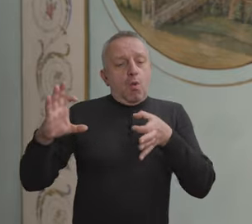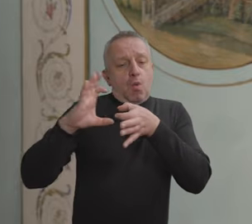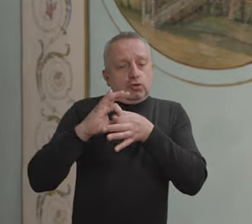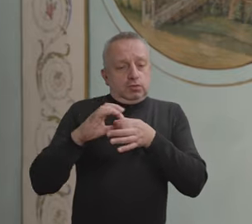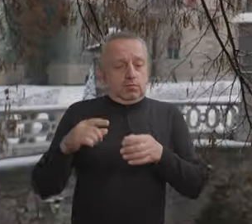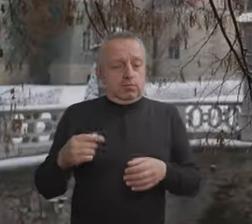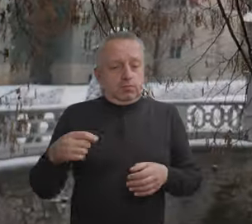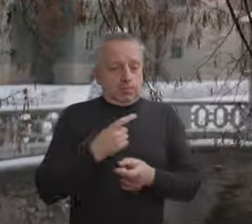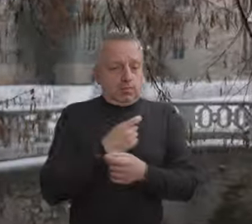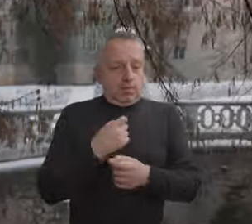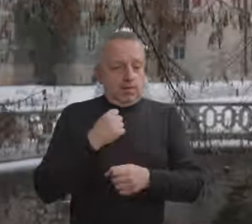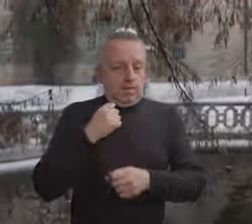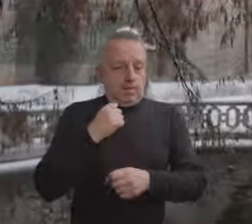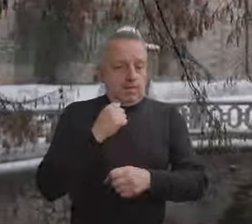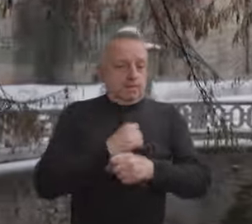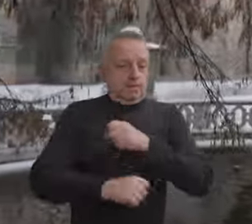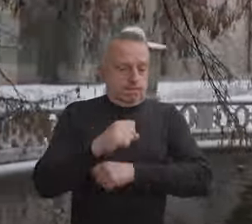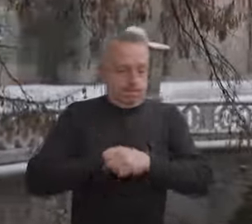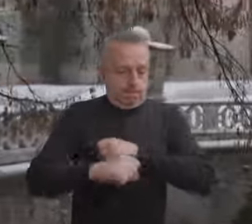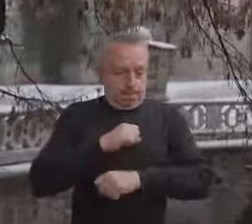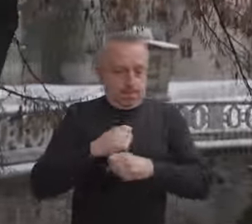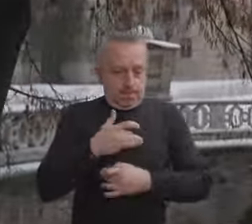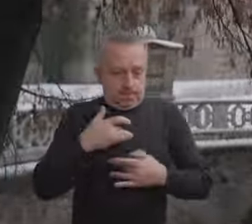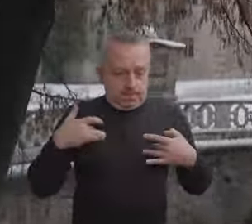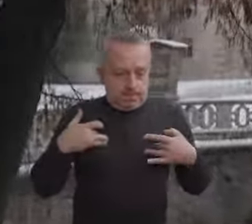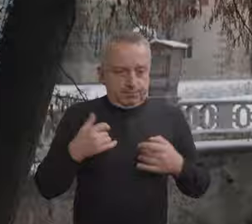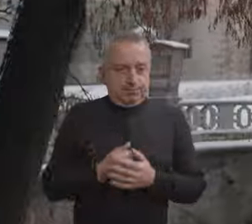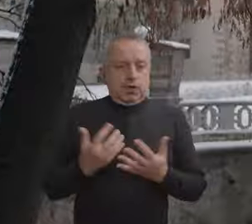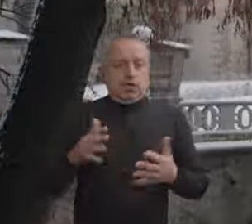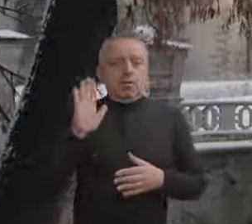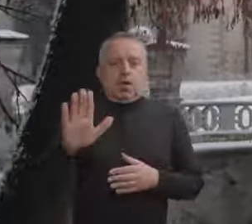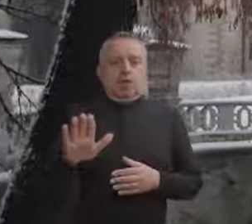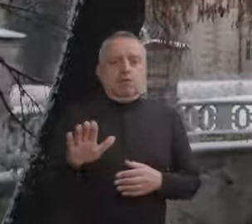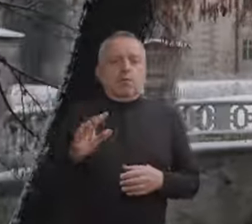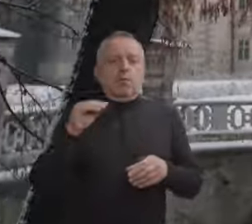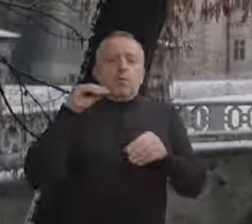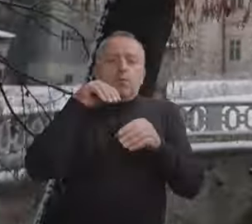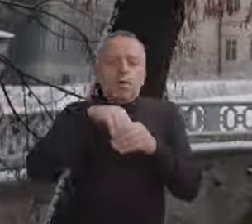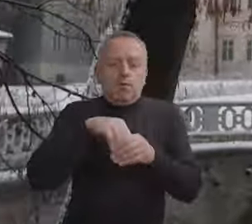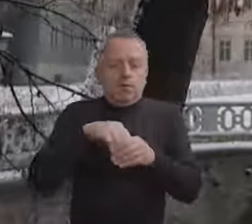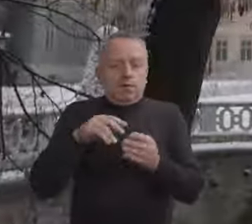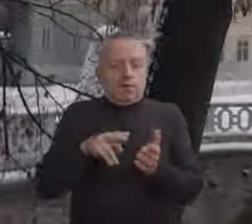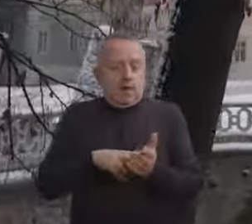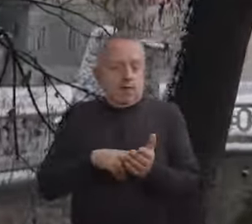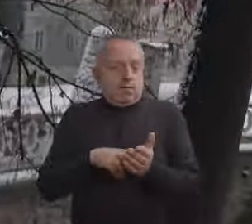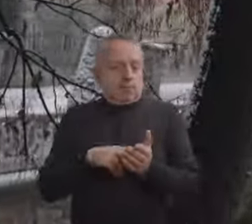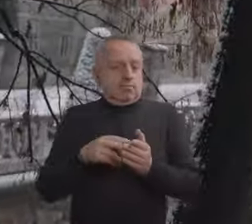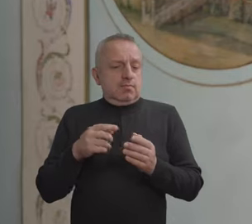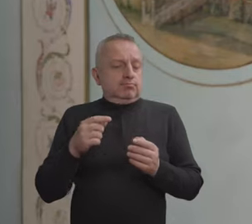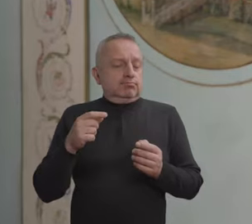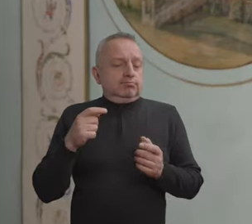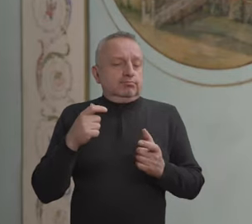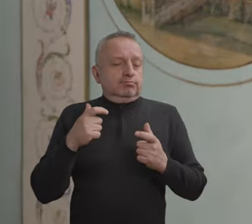niepodległa Polska, wstąpił do Wojska Polskiego w grudniu 1918 roku. Na początku 1919